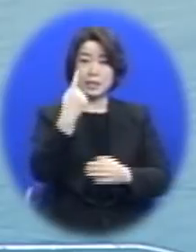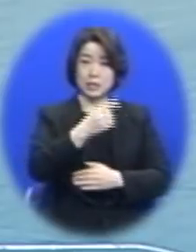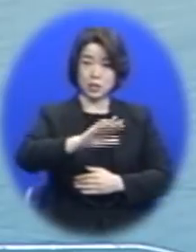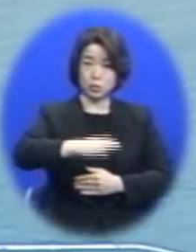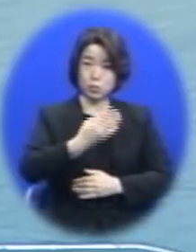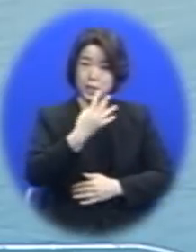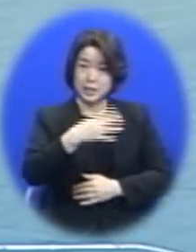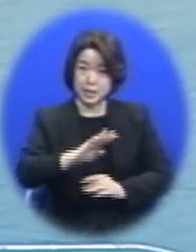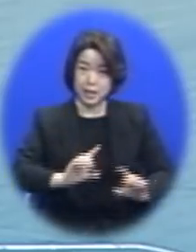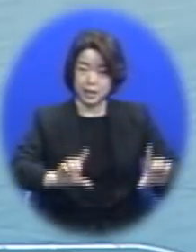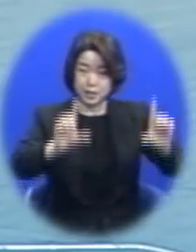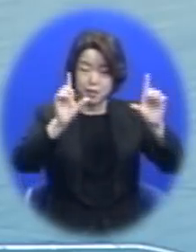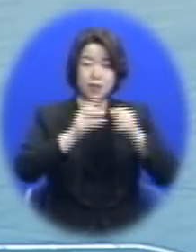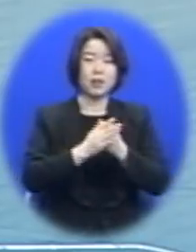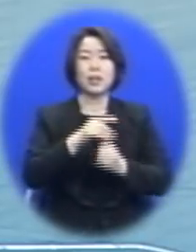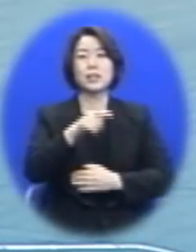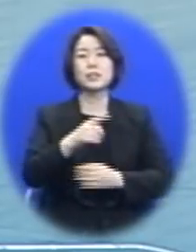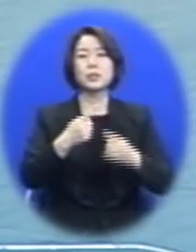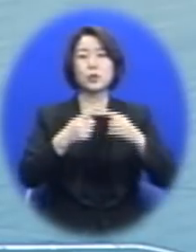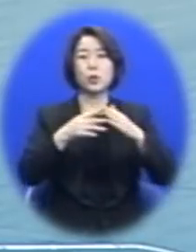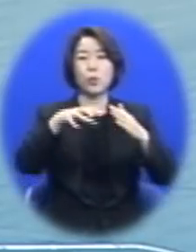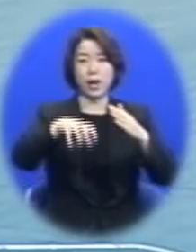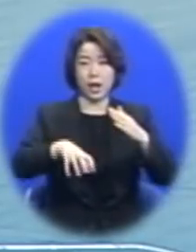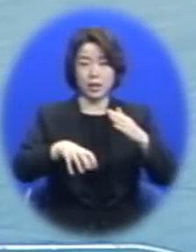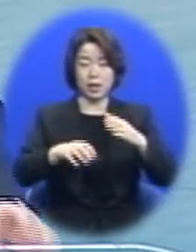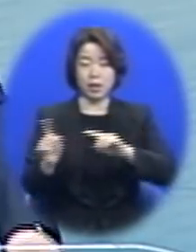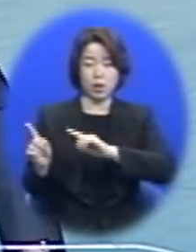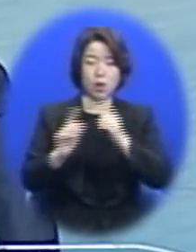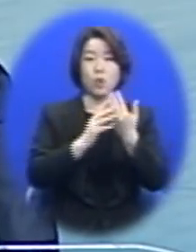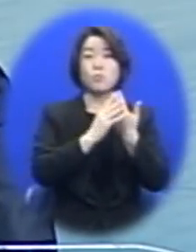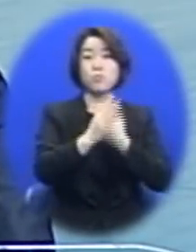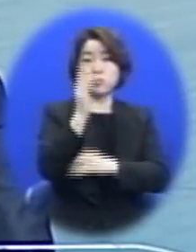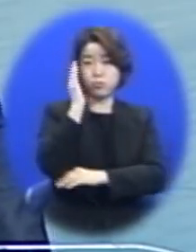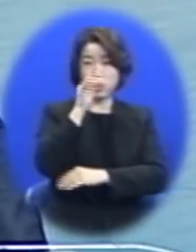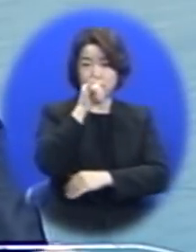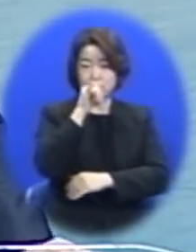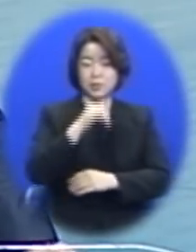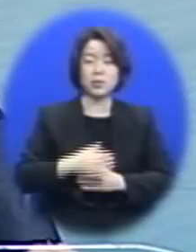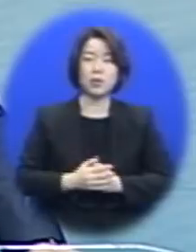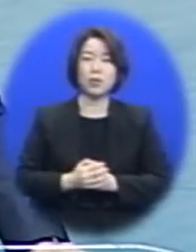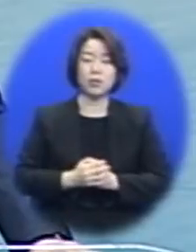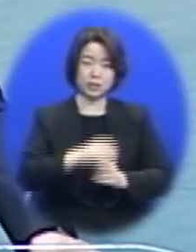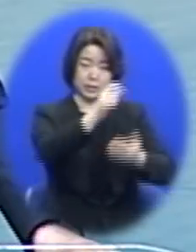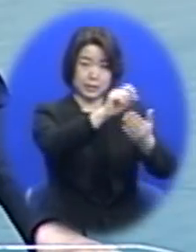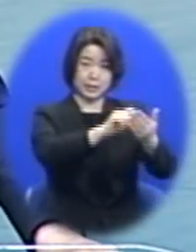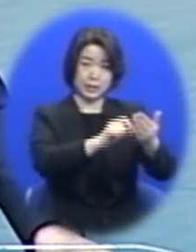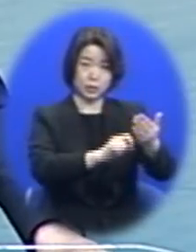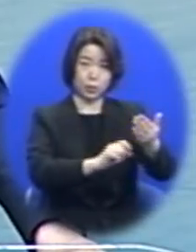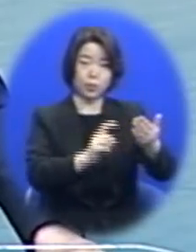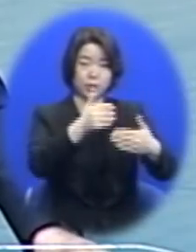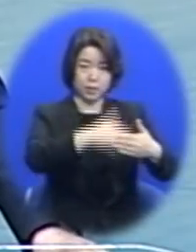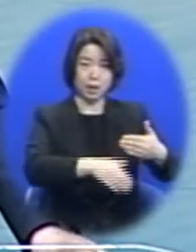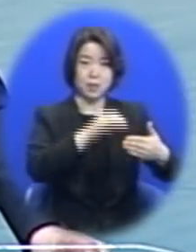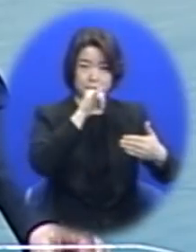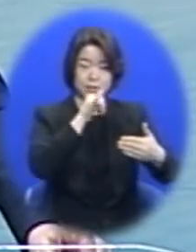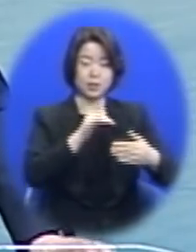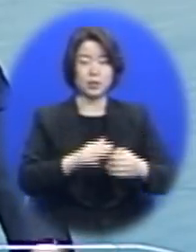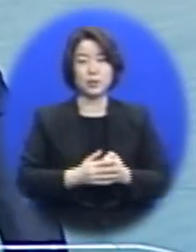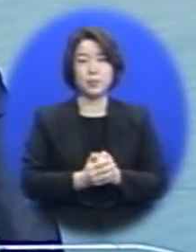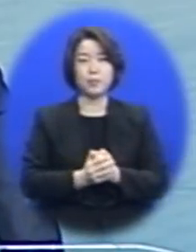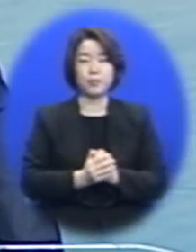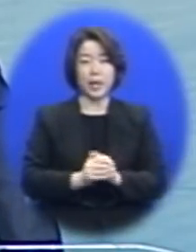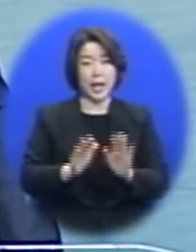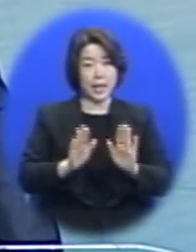1904년에 그 작 유교의 부흥회가 있었는데 그 붕 의 기록이 지금도 남아 있습니다